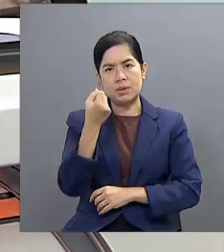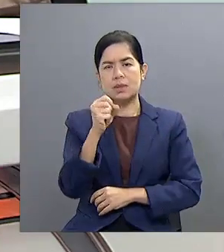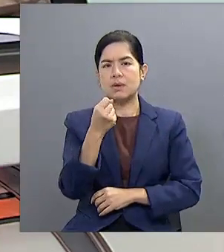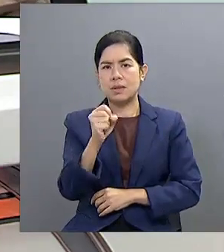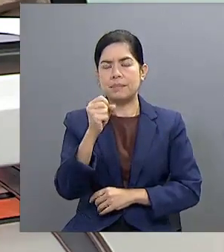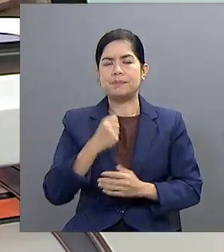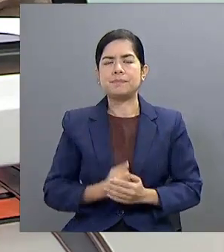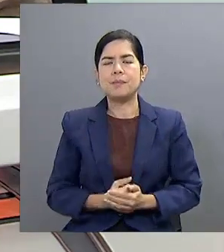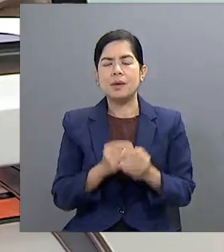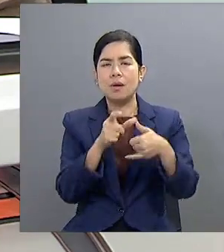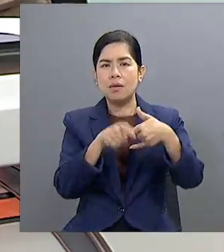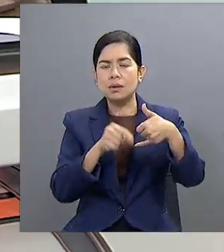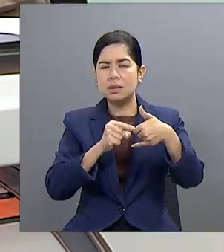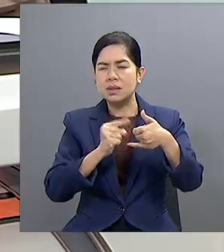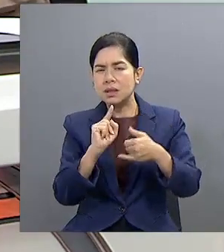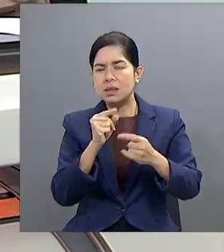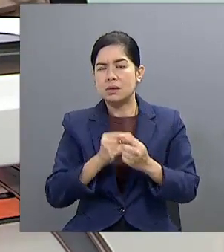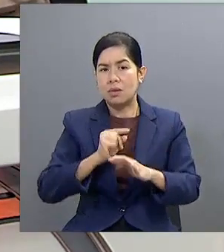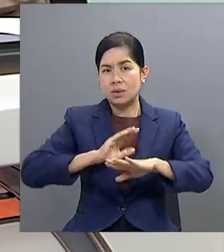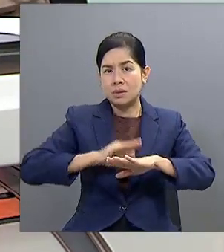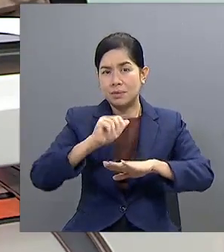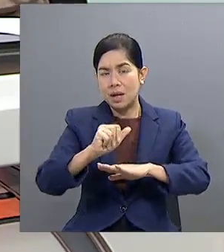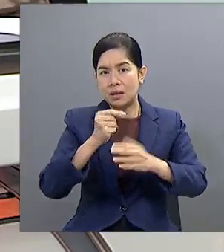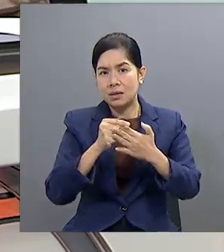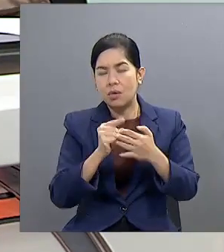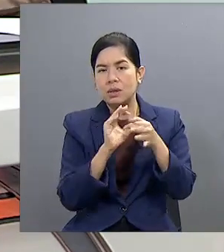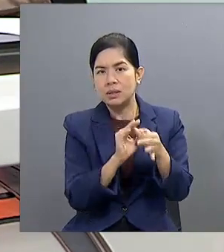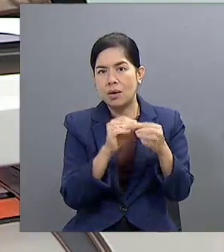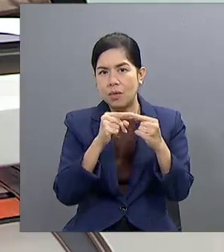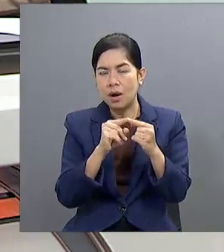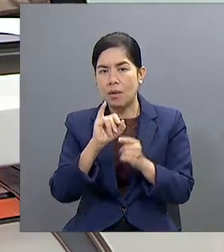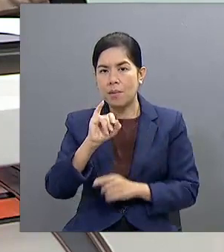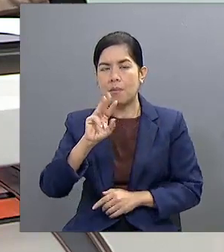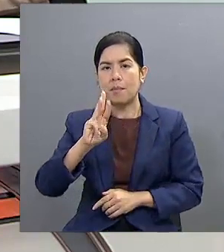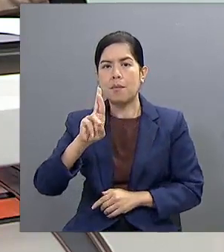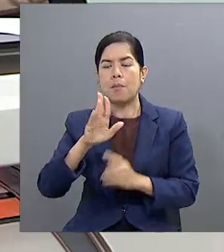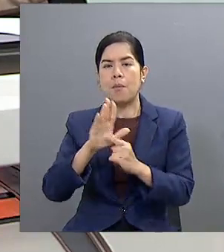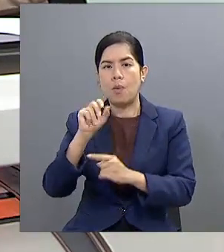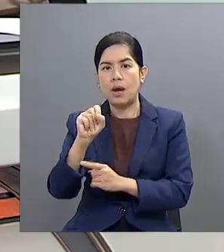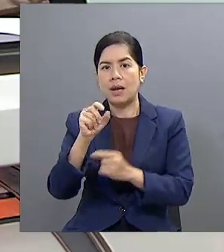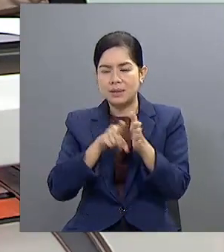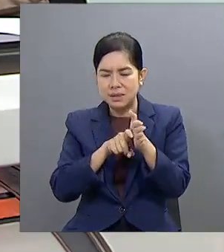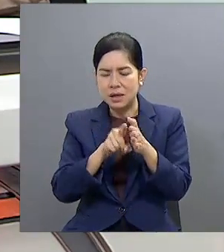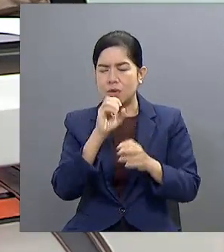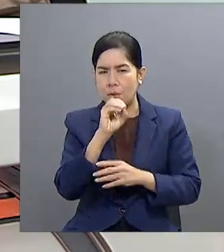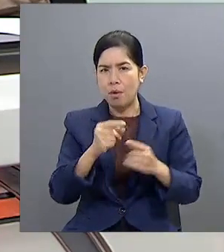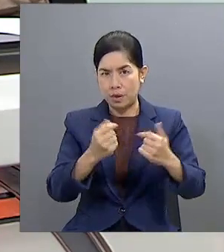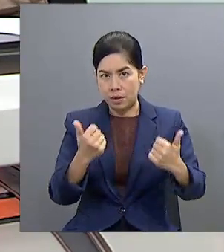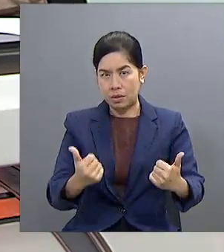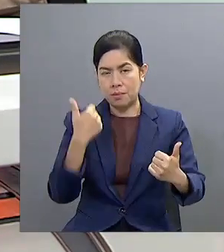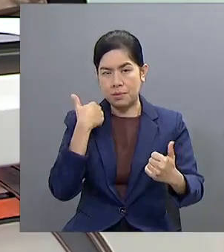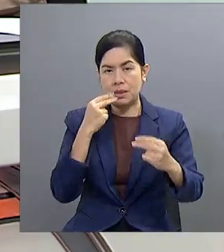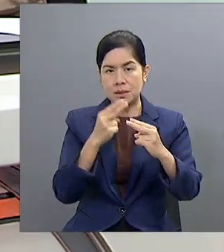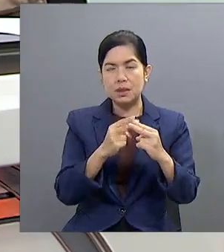ตัวเปิดเกมใหม่ก็คือสายพันธุ์แยกย่อยที่กำลังระบาดอยู่ในต่างประเทศค่ะ BAจุด 2.75